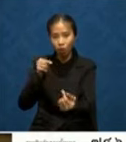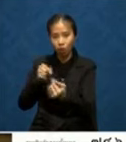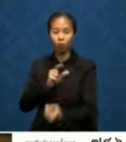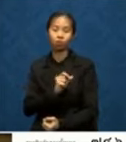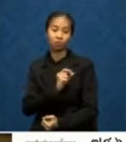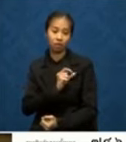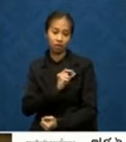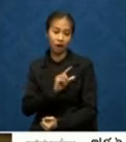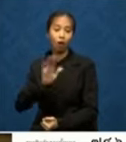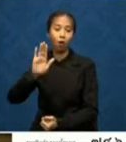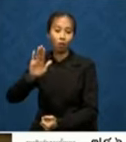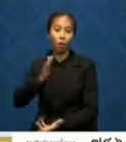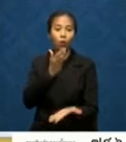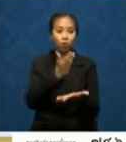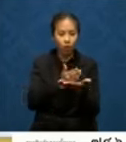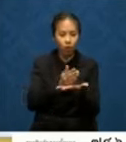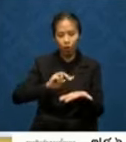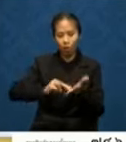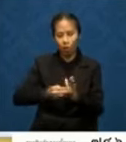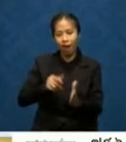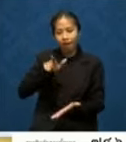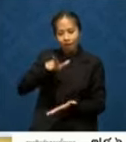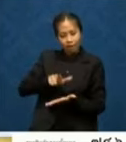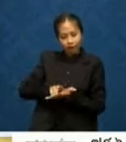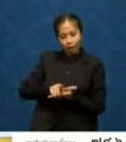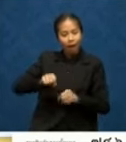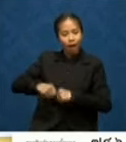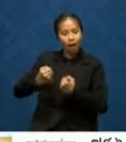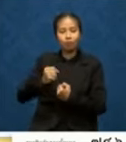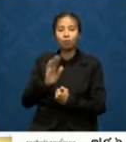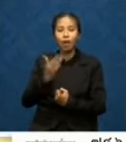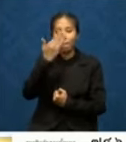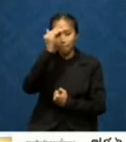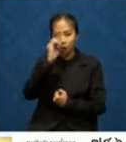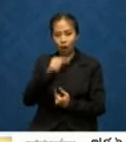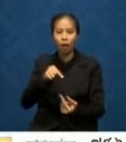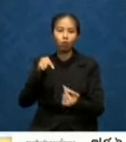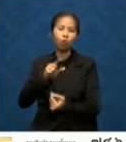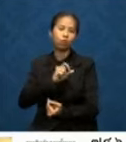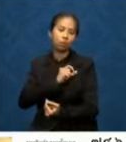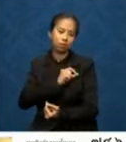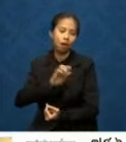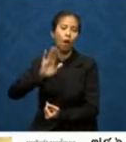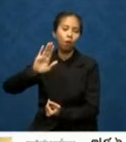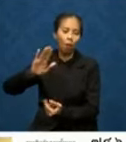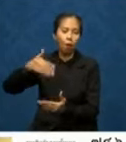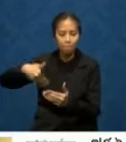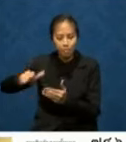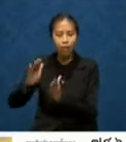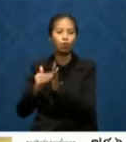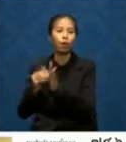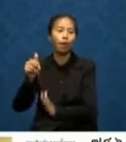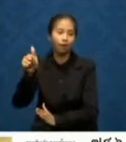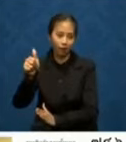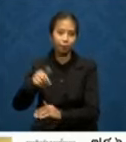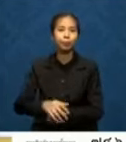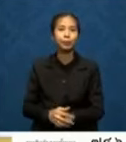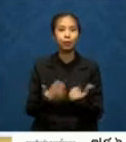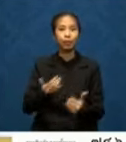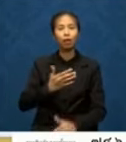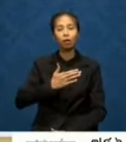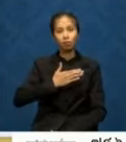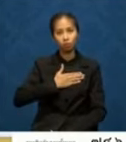านั้นๆโดยไม่ถือเป็นวันลาเพื่อให้เขาสามารถได้ประทัศนกิจในวันสำคัญดังกล่าวท่านประธานครับกับผมในฐาน